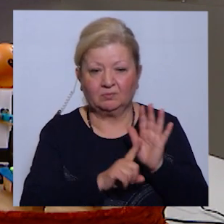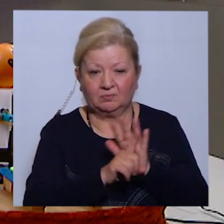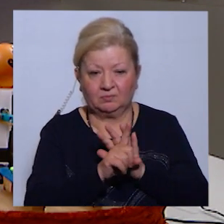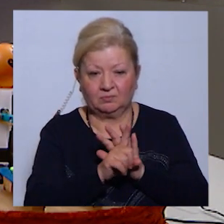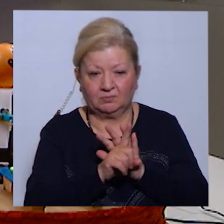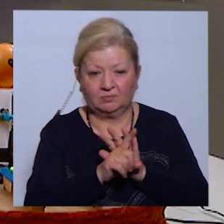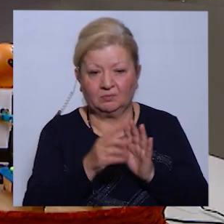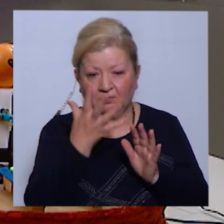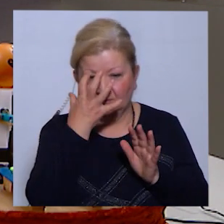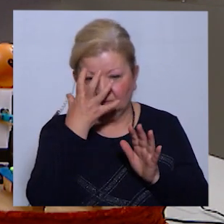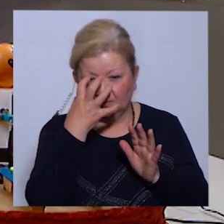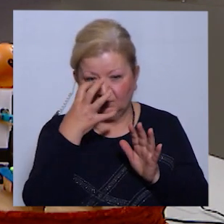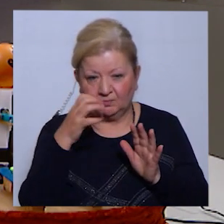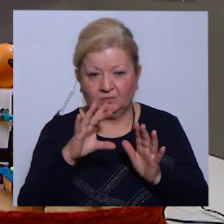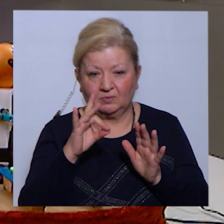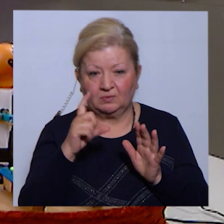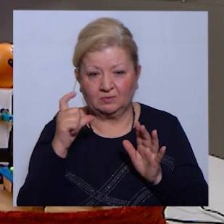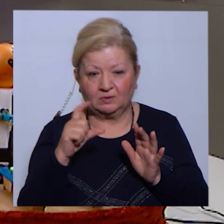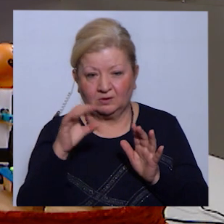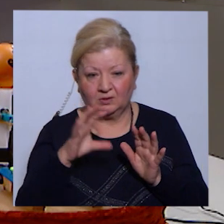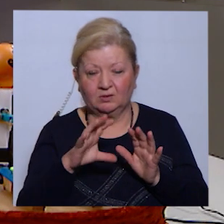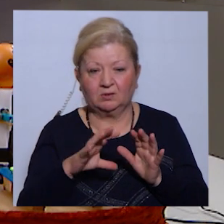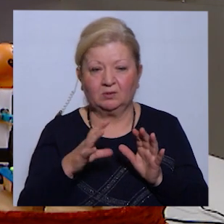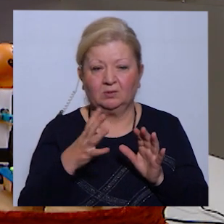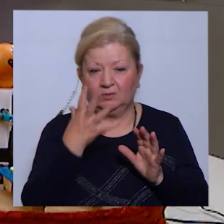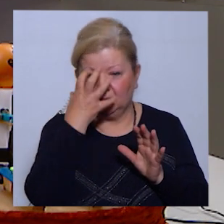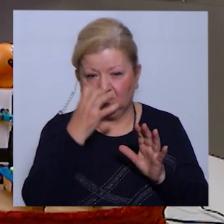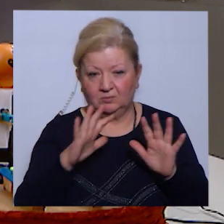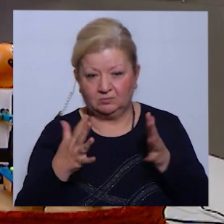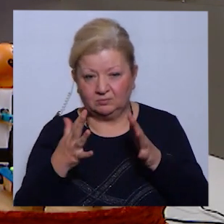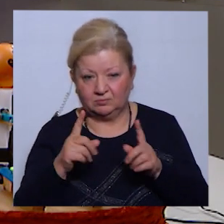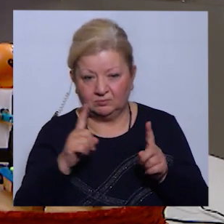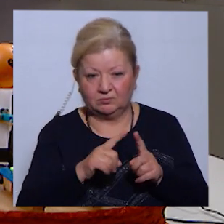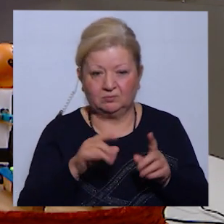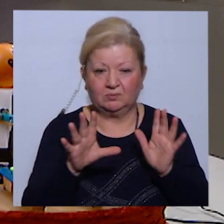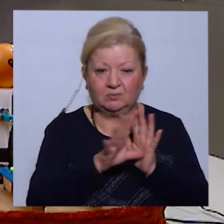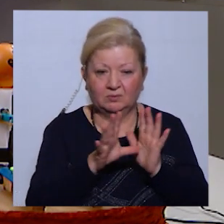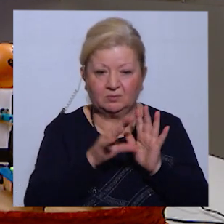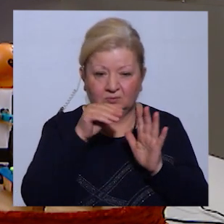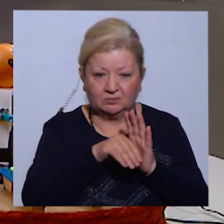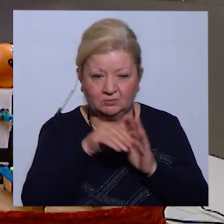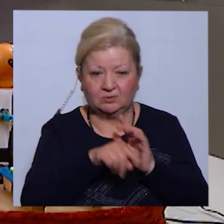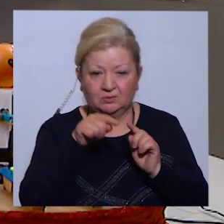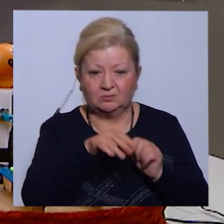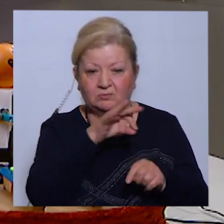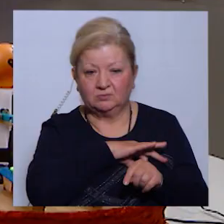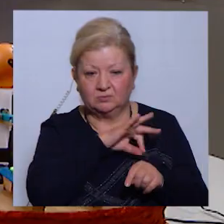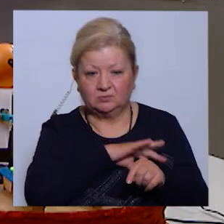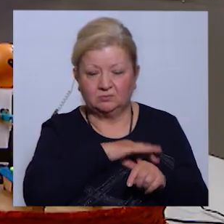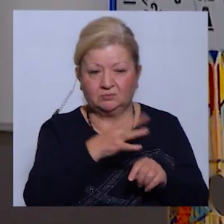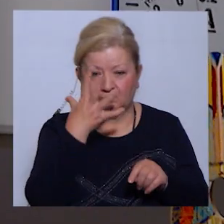დაწყებული ფოტორეზისტორიდან, ფოტოეფექტის მოვლენა განვიხილეთ. ელექტროტევადობა, მისი გამოყენება,